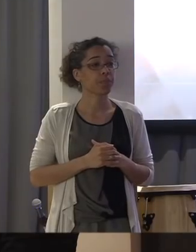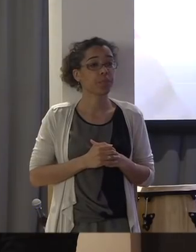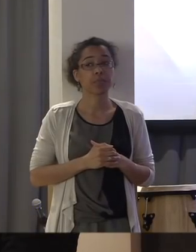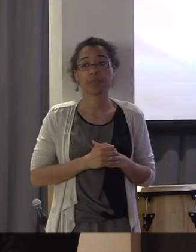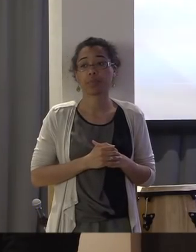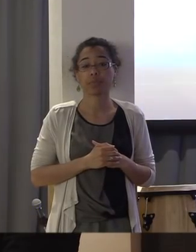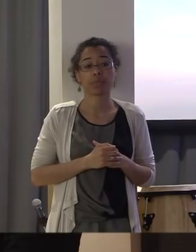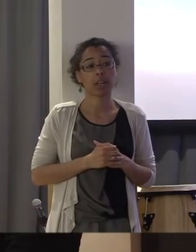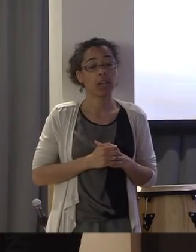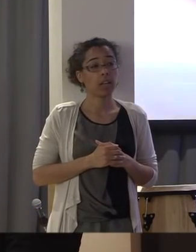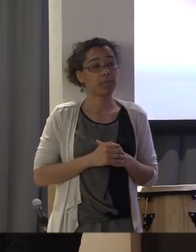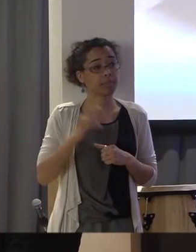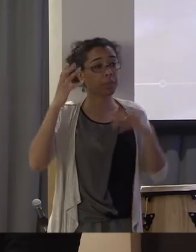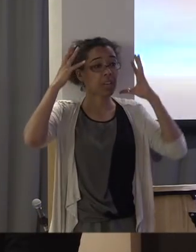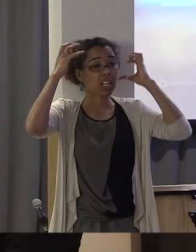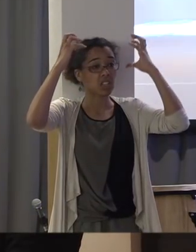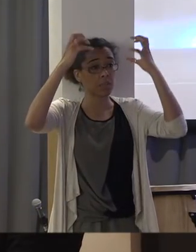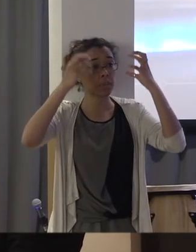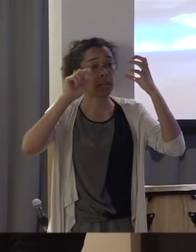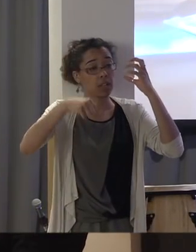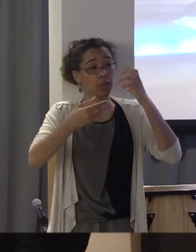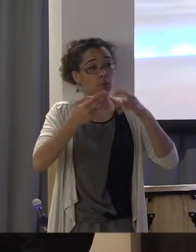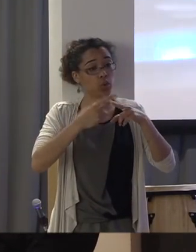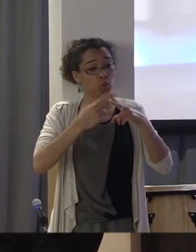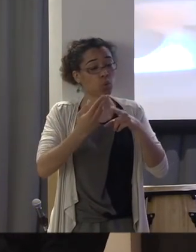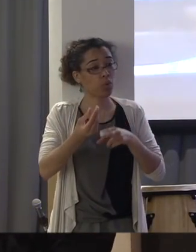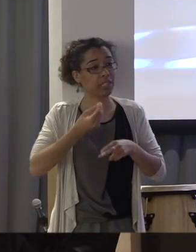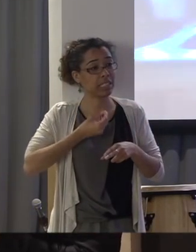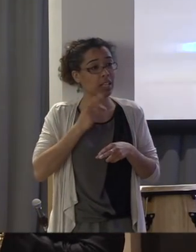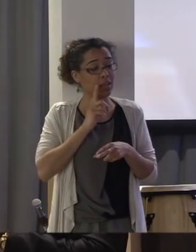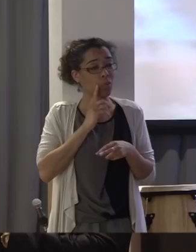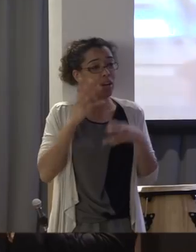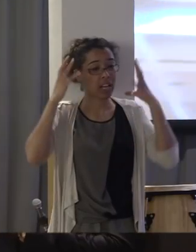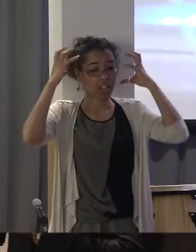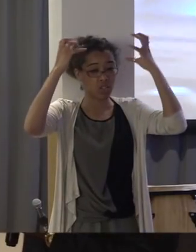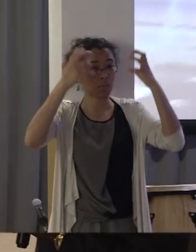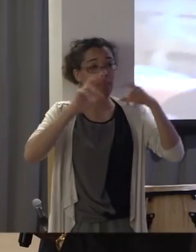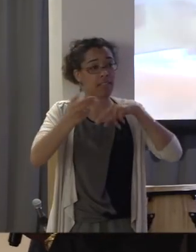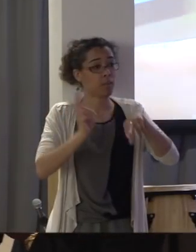je dis ça, ce shampoing-là, il faut lui donner le nom. Parce que ce shampoing-là, il ne va